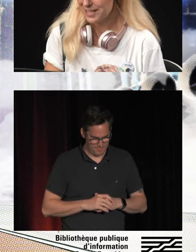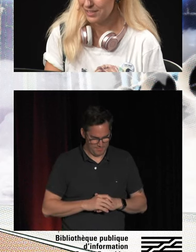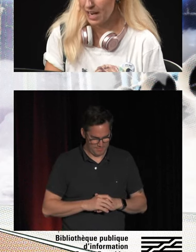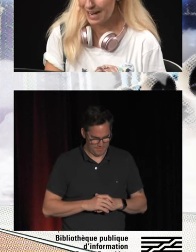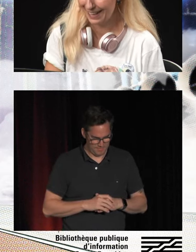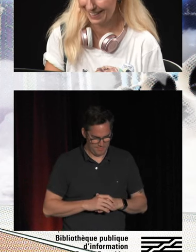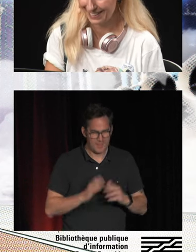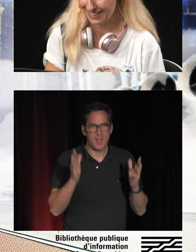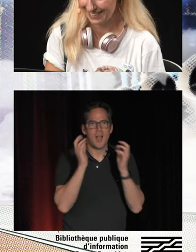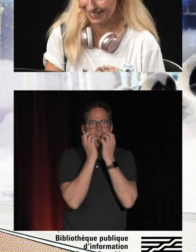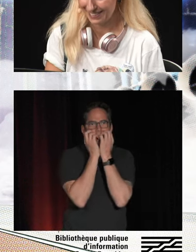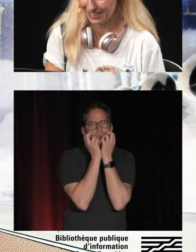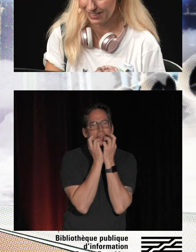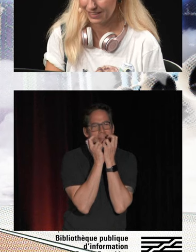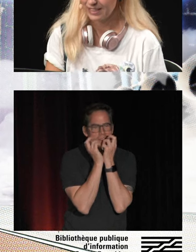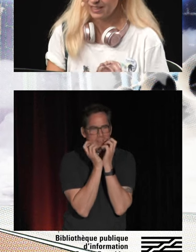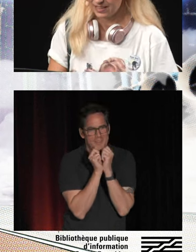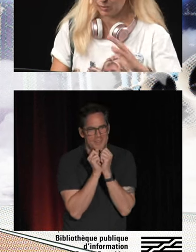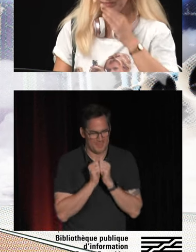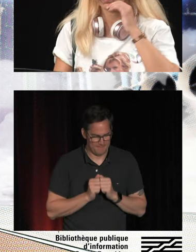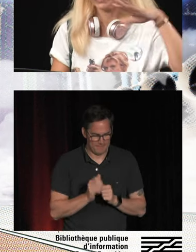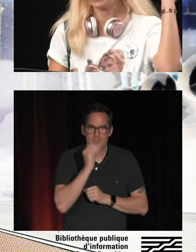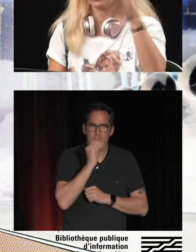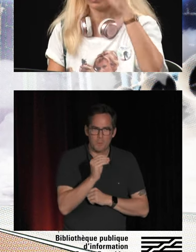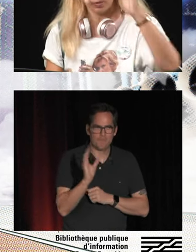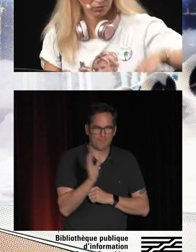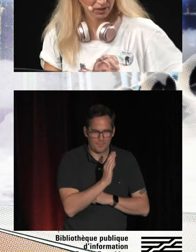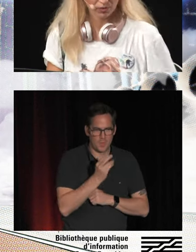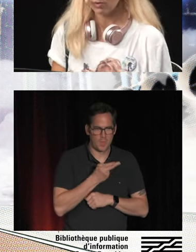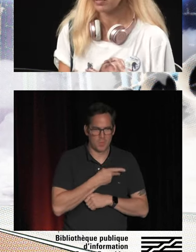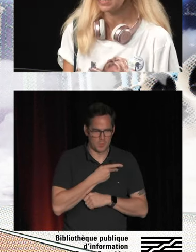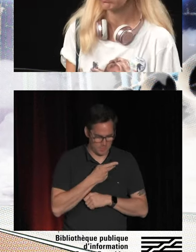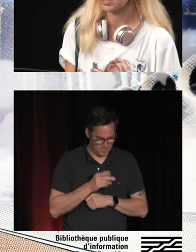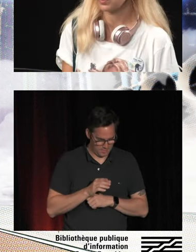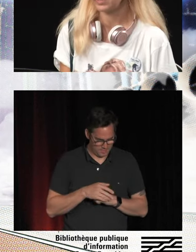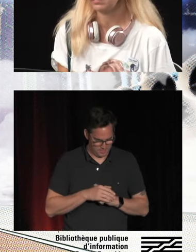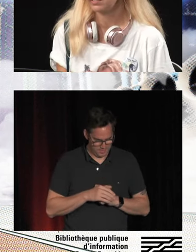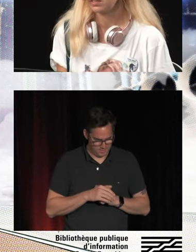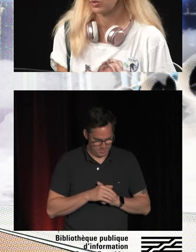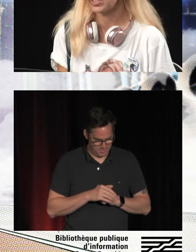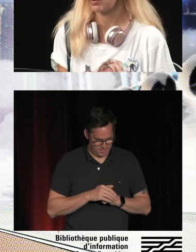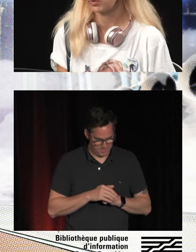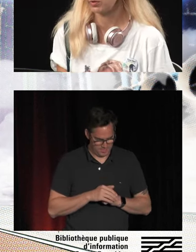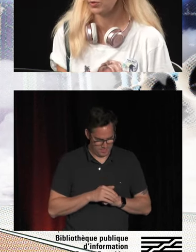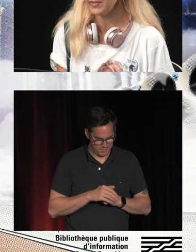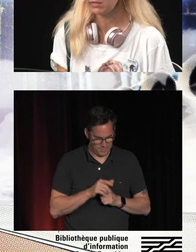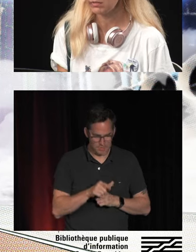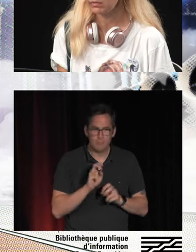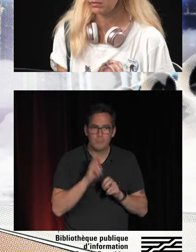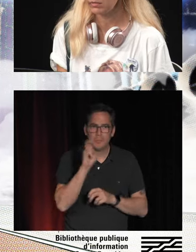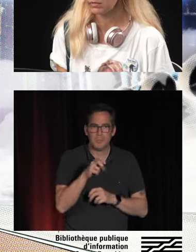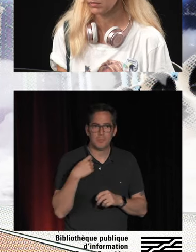Mais on va y arriver. Ah, ok, ok. C'est bon. Allez, on passe au niveau 14. Ou en vrai, qu'est-ce qu'on fait? On skip, on va au niveau